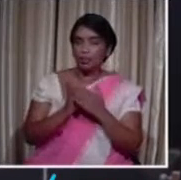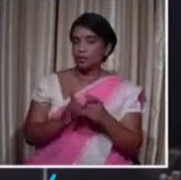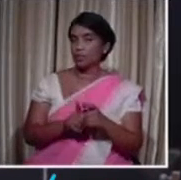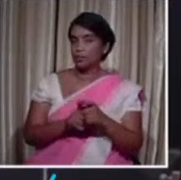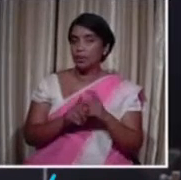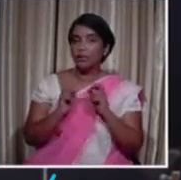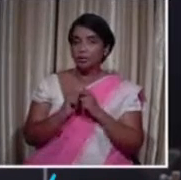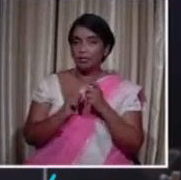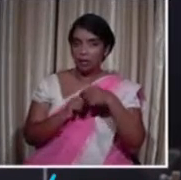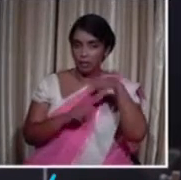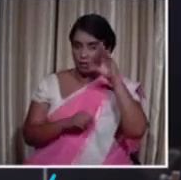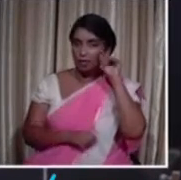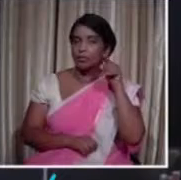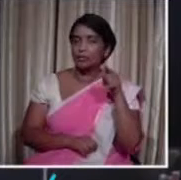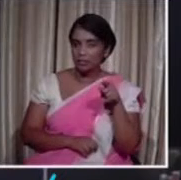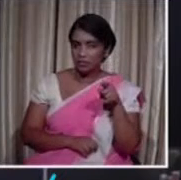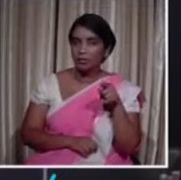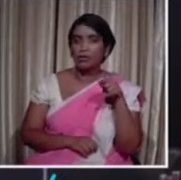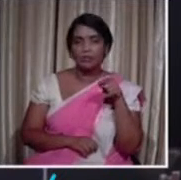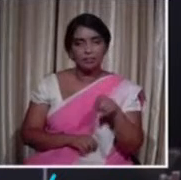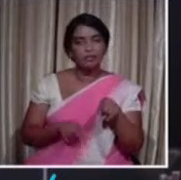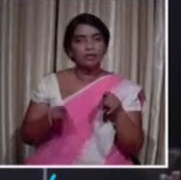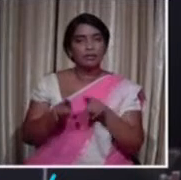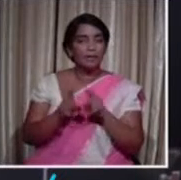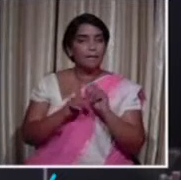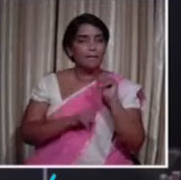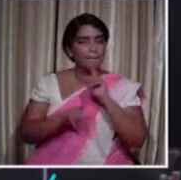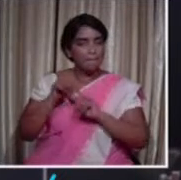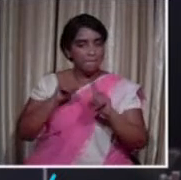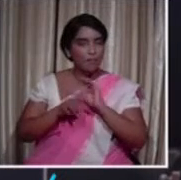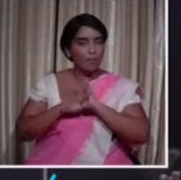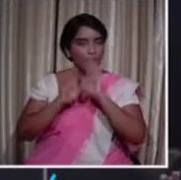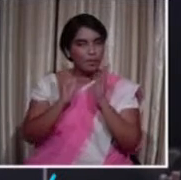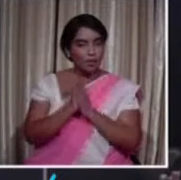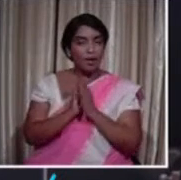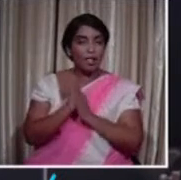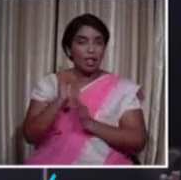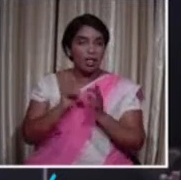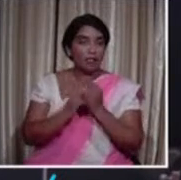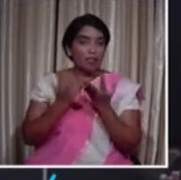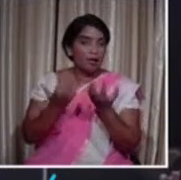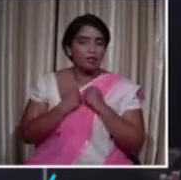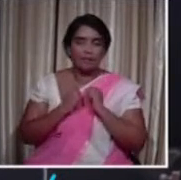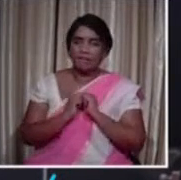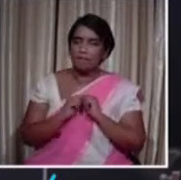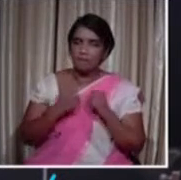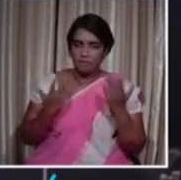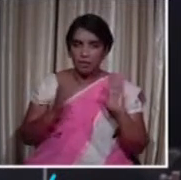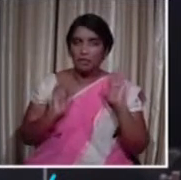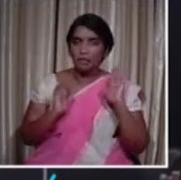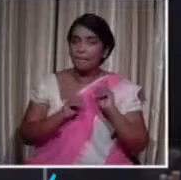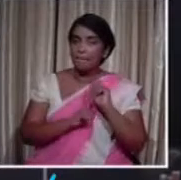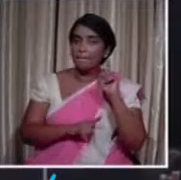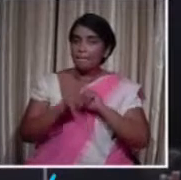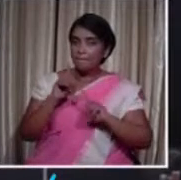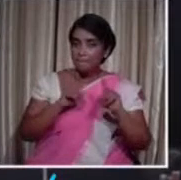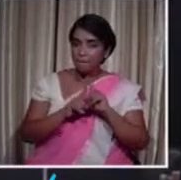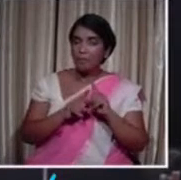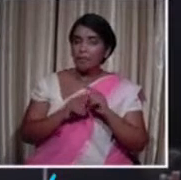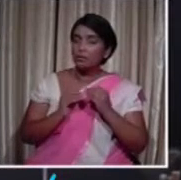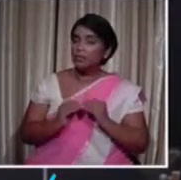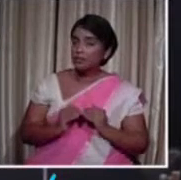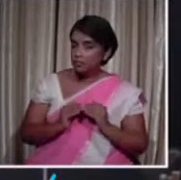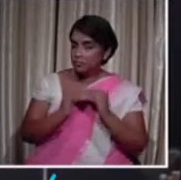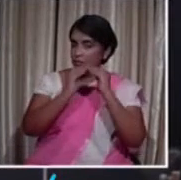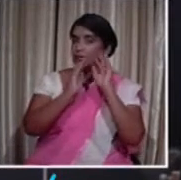kama etumata wetila tiena me parlimentuwe hama ekkenama emuti ekak ganta womanath ne et parlimentuwama sangwardhane